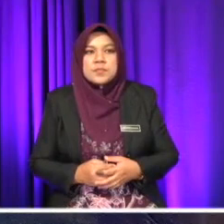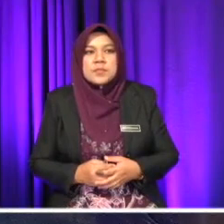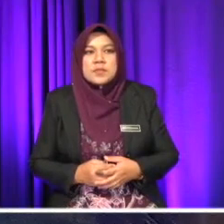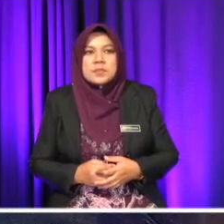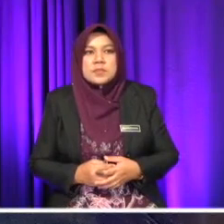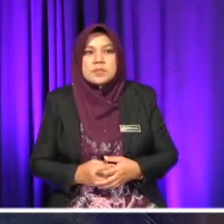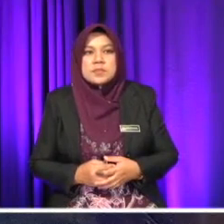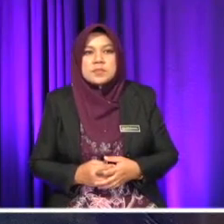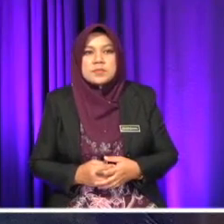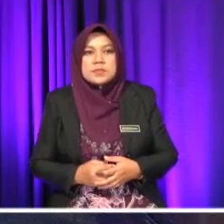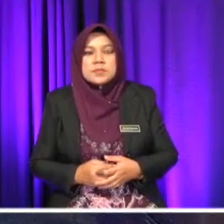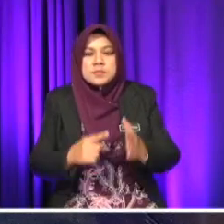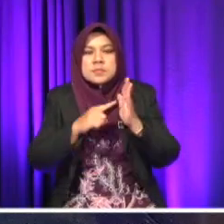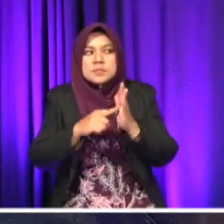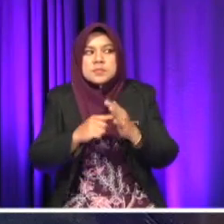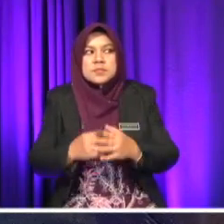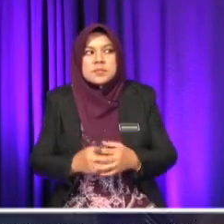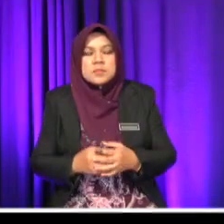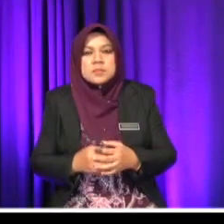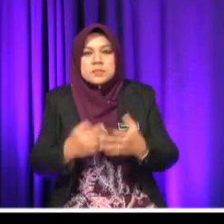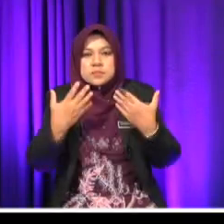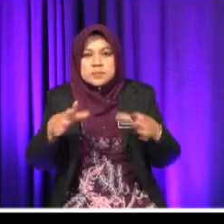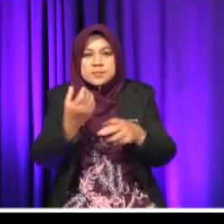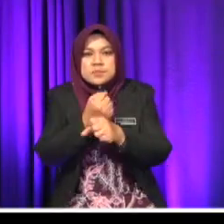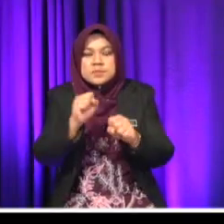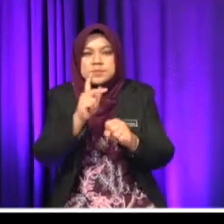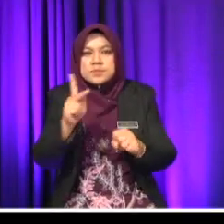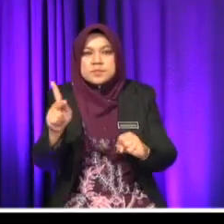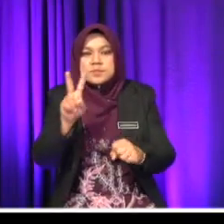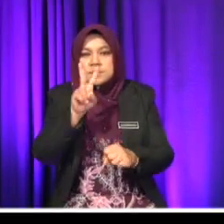seperti yang ditunjukkan ini cek gudang siapkan